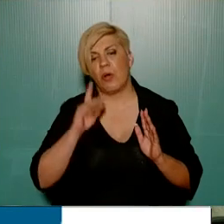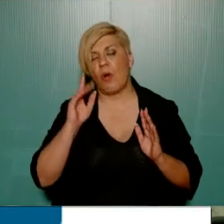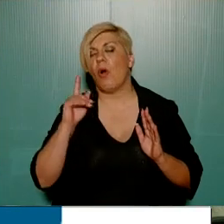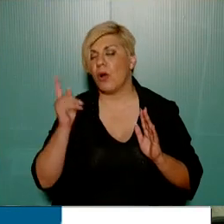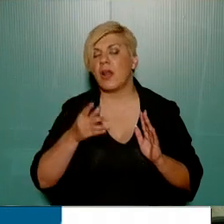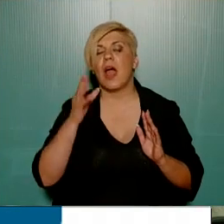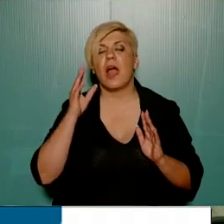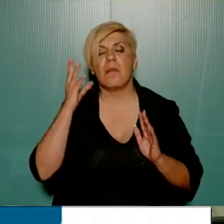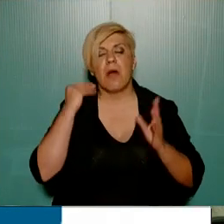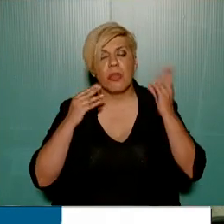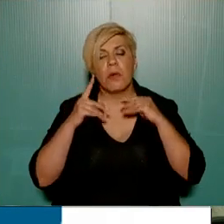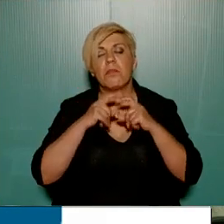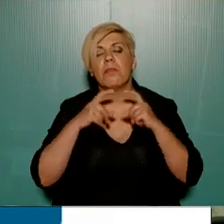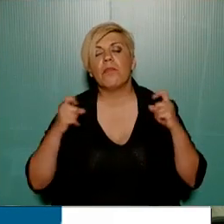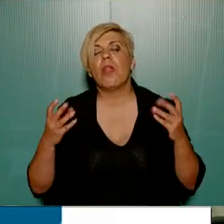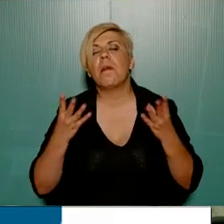όλοι να μάθουμε πολλά πράγματα